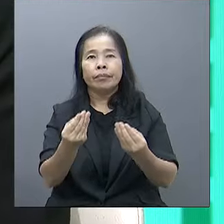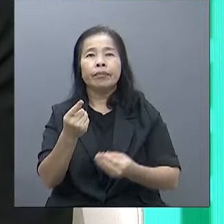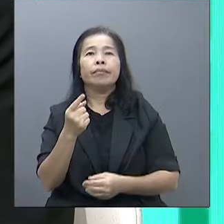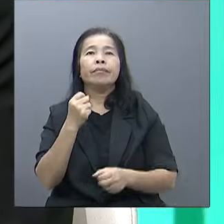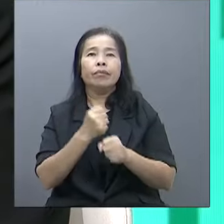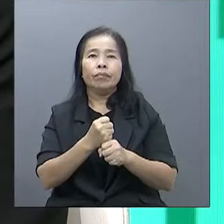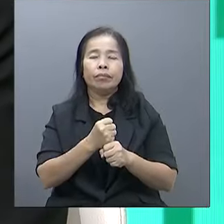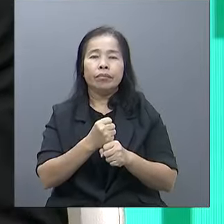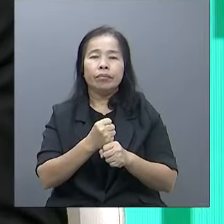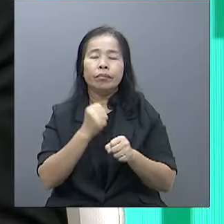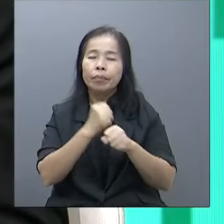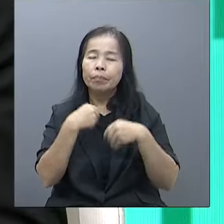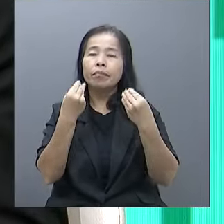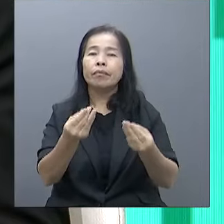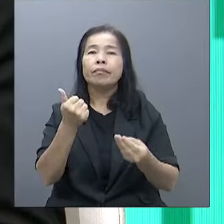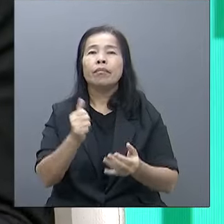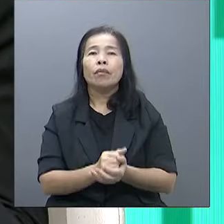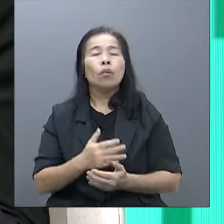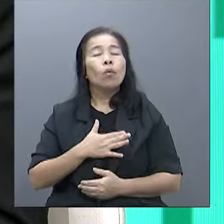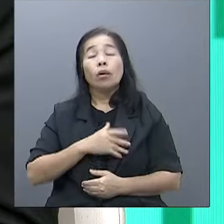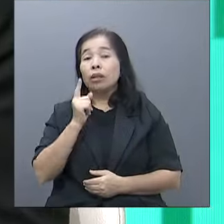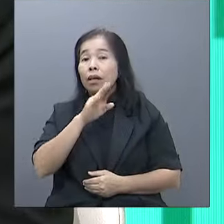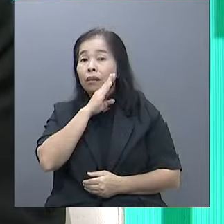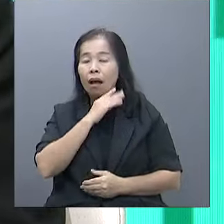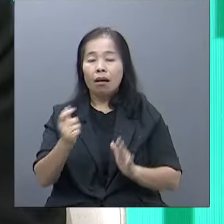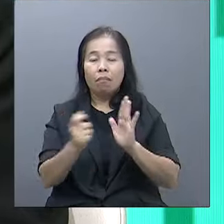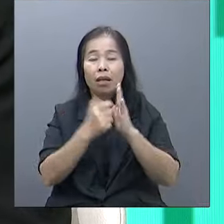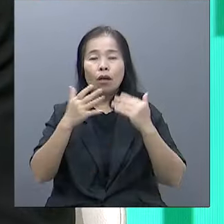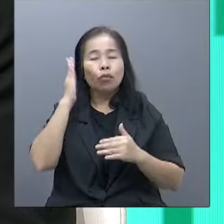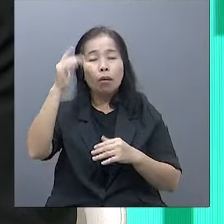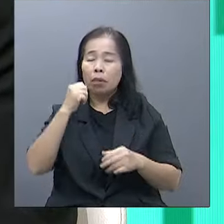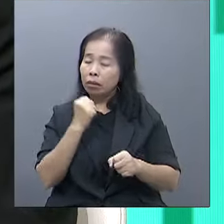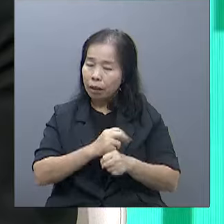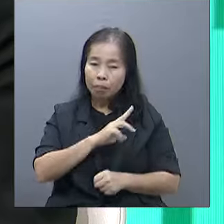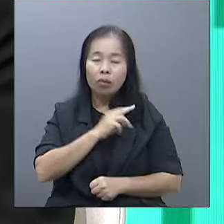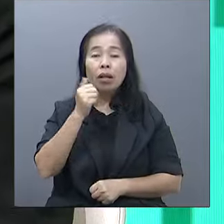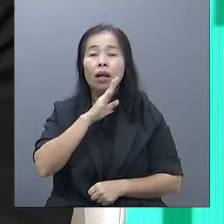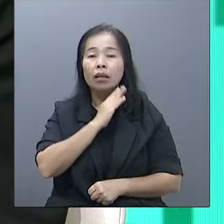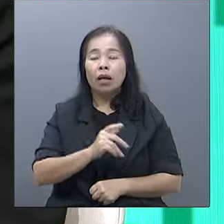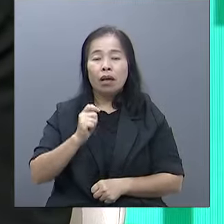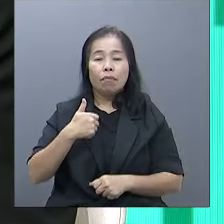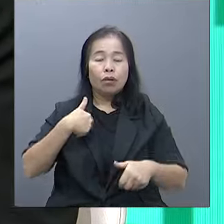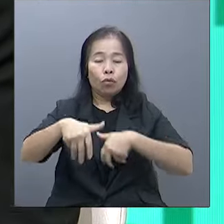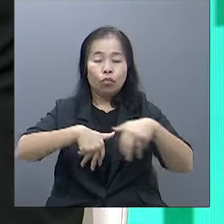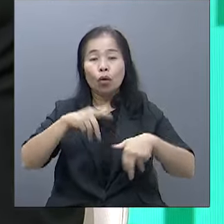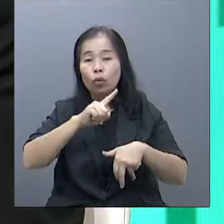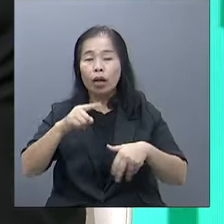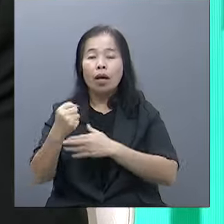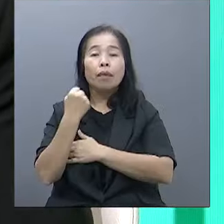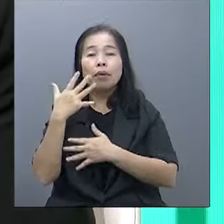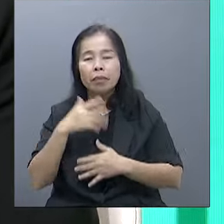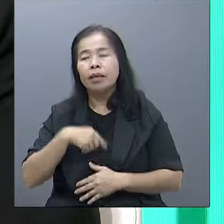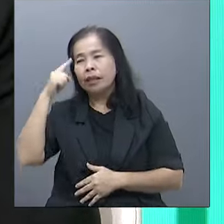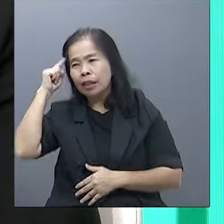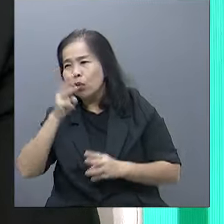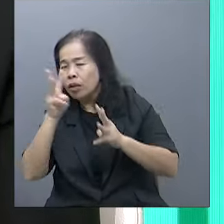ยอย่างเงี้ยโอ้โหท้องถิ่นเขามีศักยภาพเขาจะทำได้ท้องดินไหนที่เขาไม่มีศักยภาพเขาก็หาทางที่จะช่วย